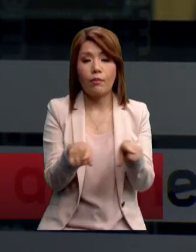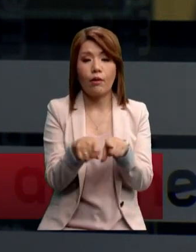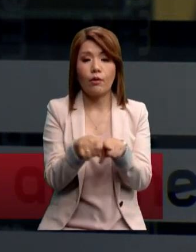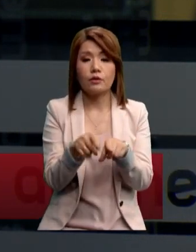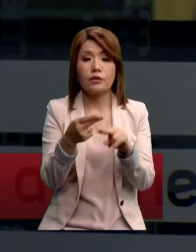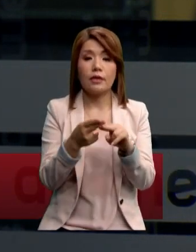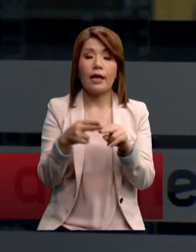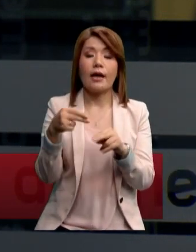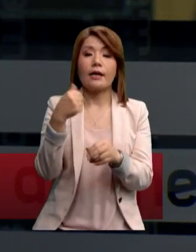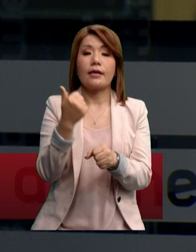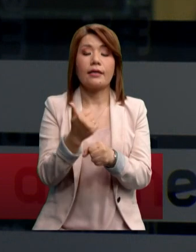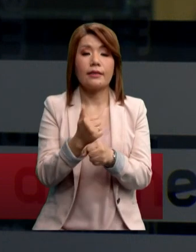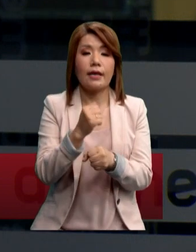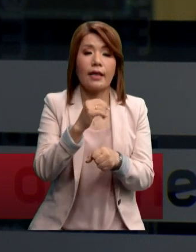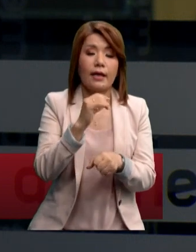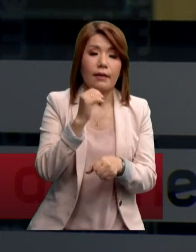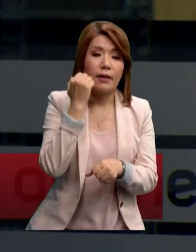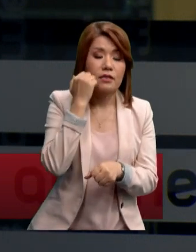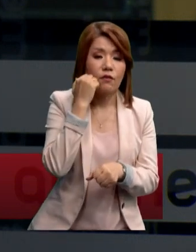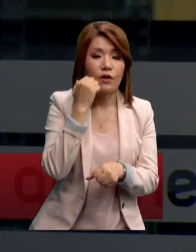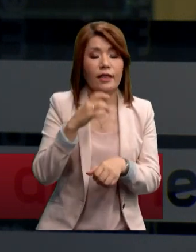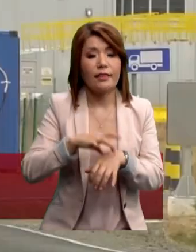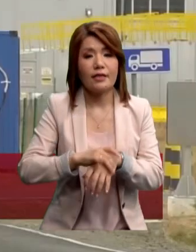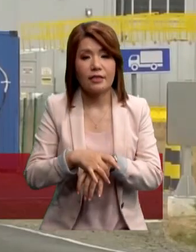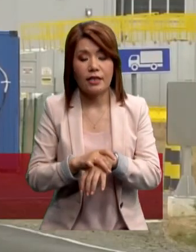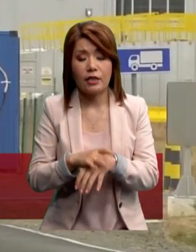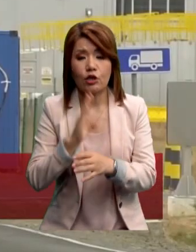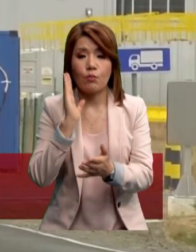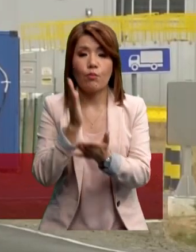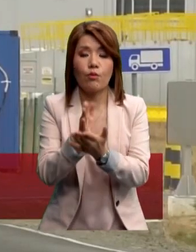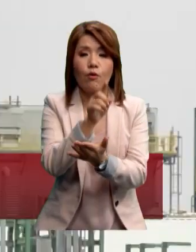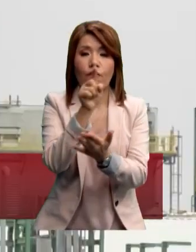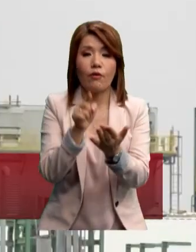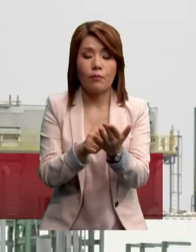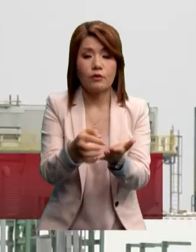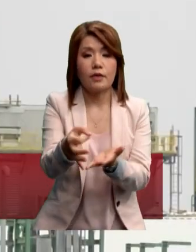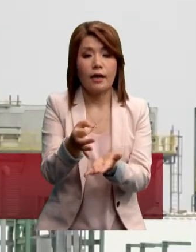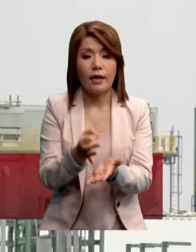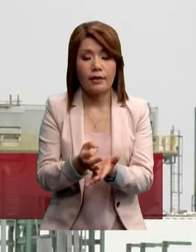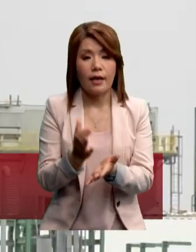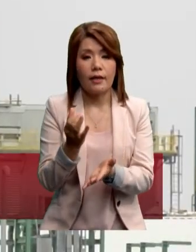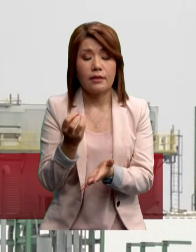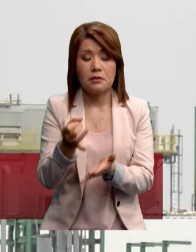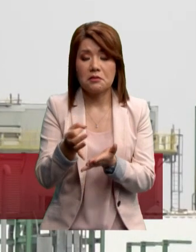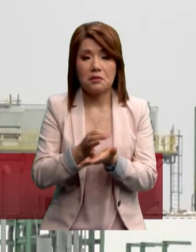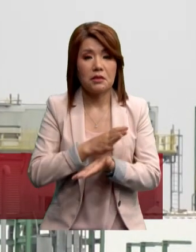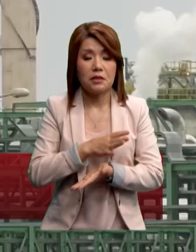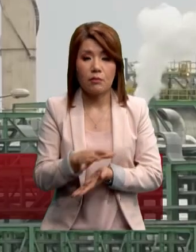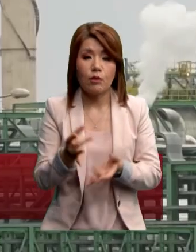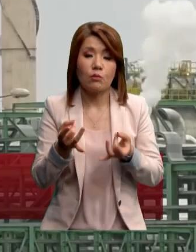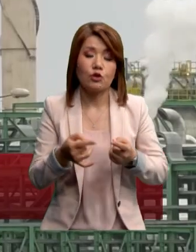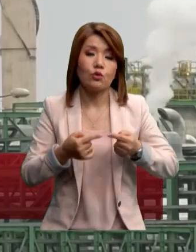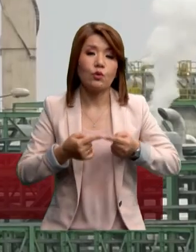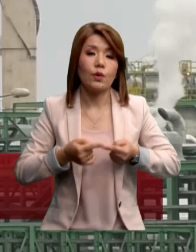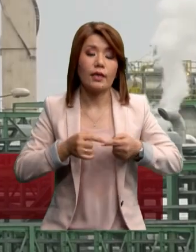между Астаной, Москвой и Ташкентом. Конкретного ответа на прямой вопрос нашего корреспондента Алмасадам Саткалиев не дал, но он лишь